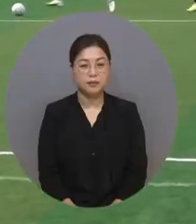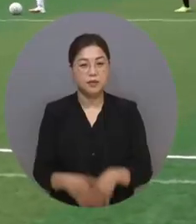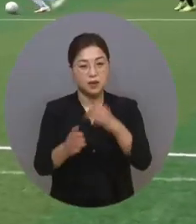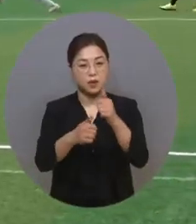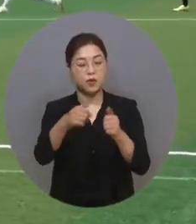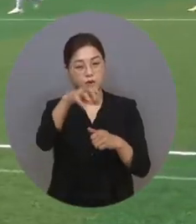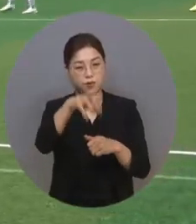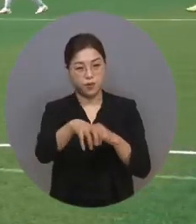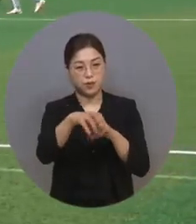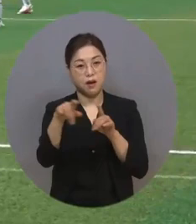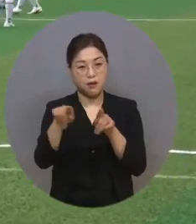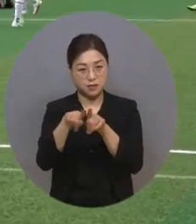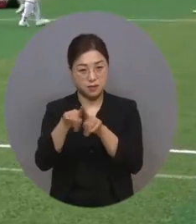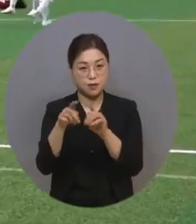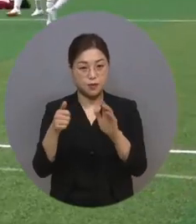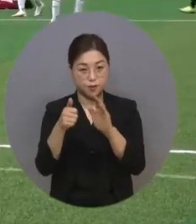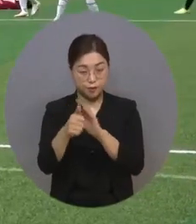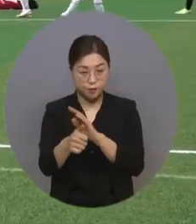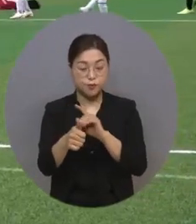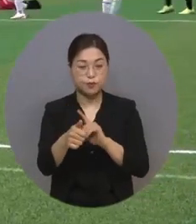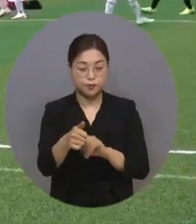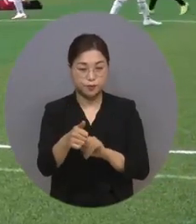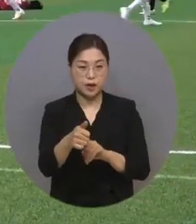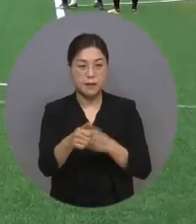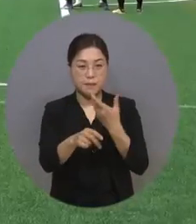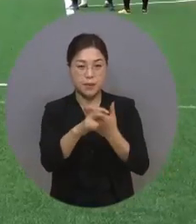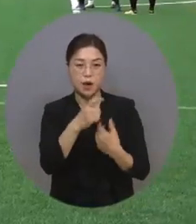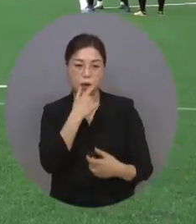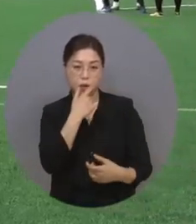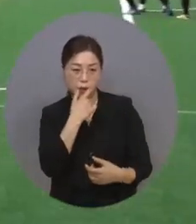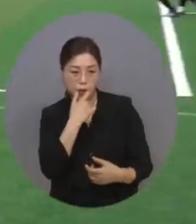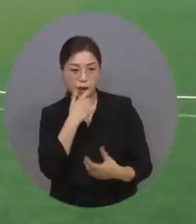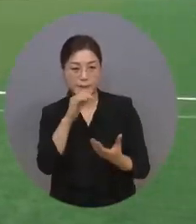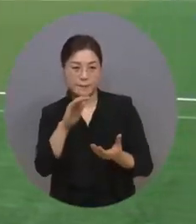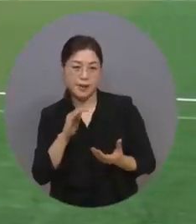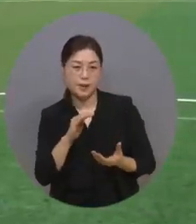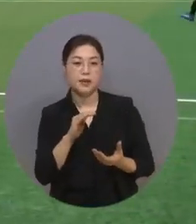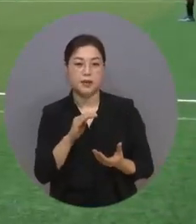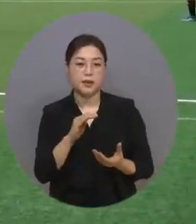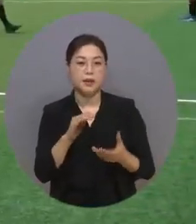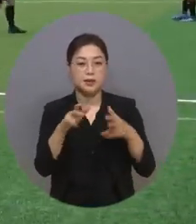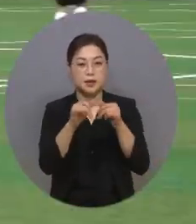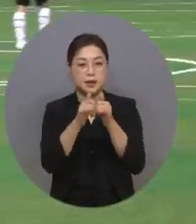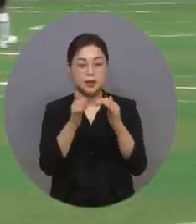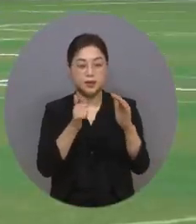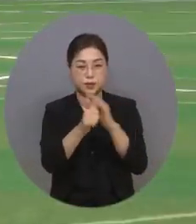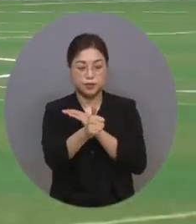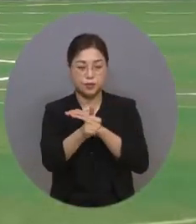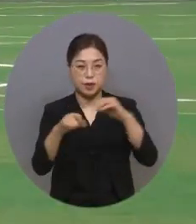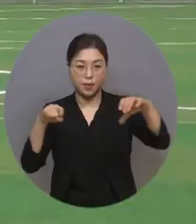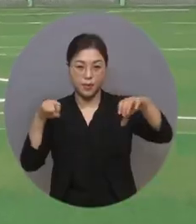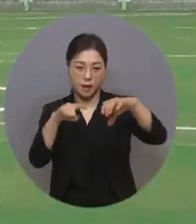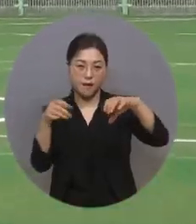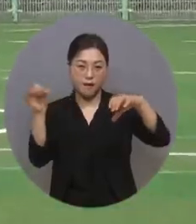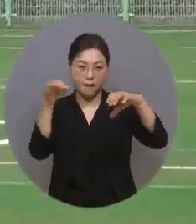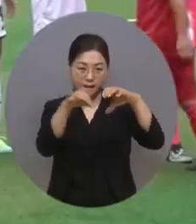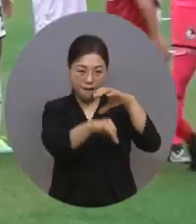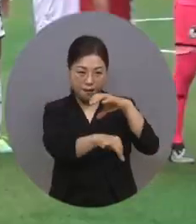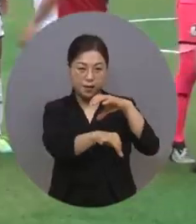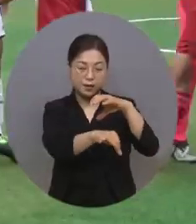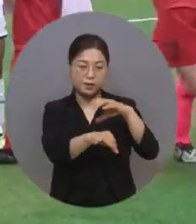경기장에서 파트너 선수가 상대편 골문에서 반칙을 얻어내고 장애인 선수가 페널티킥을 차서 골을 넣고 선수들과 하이파이브를